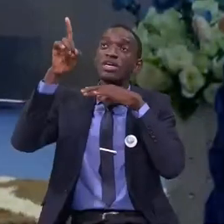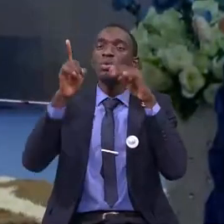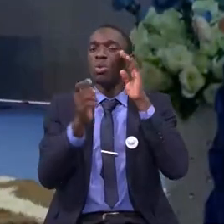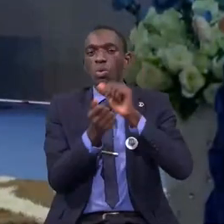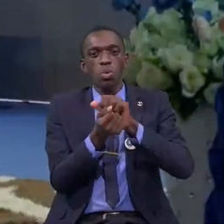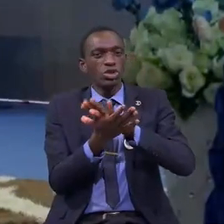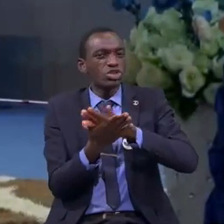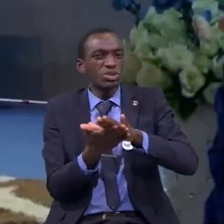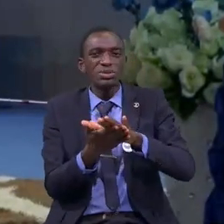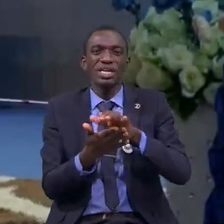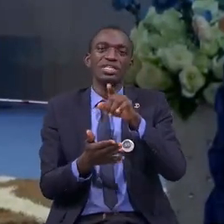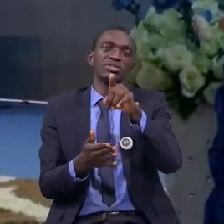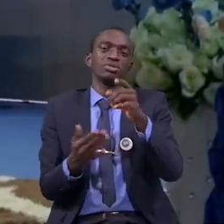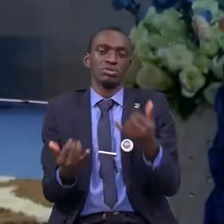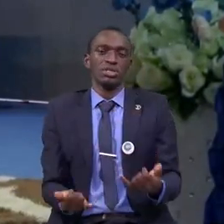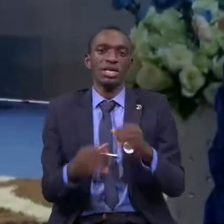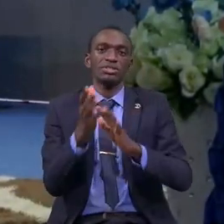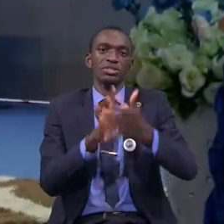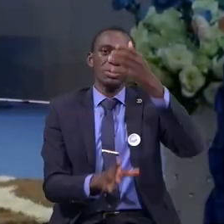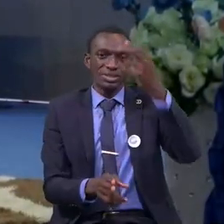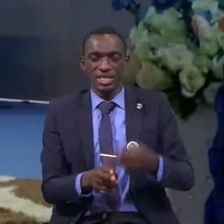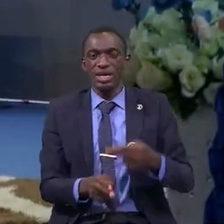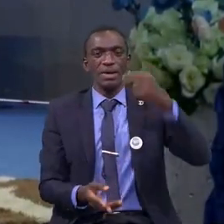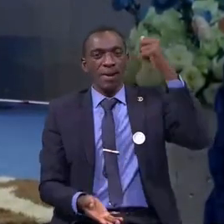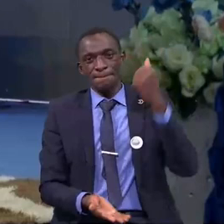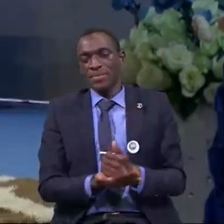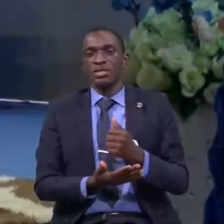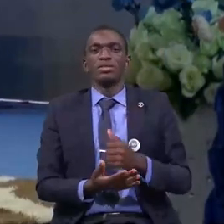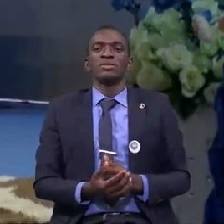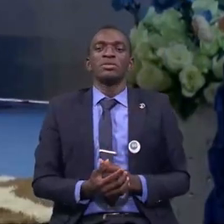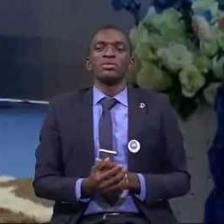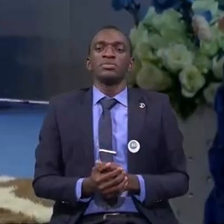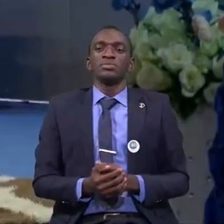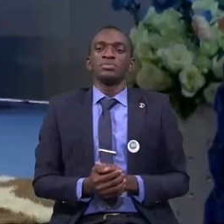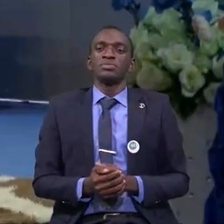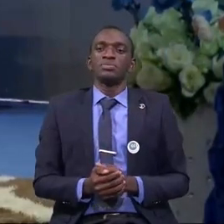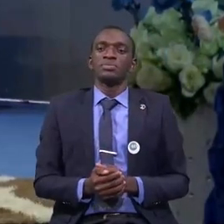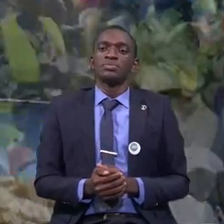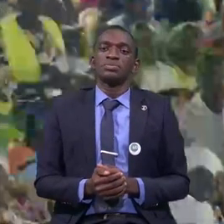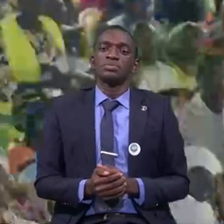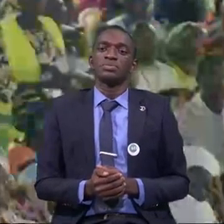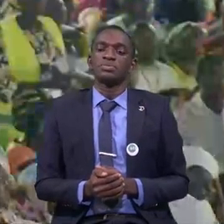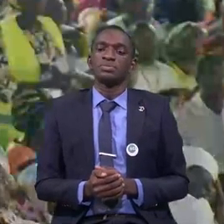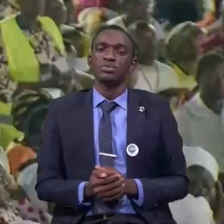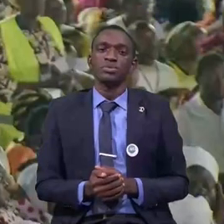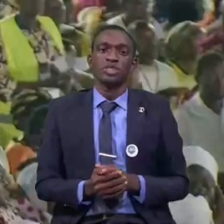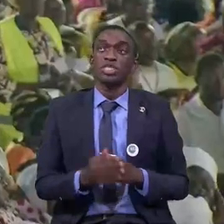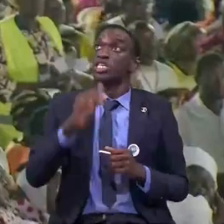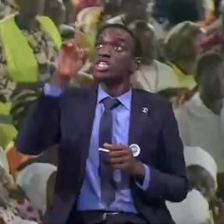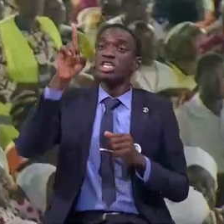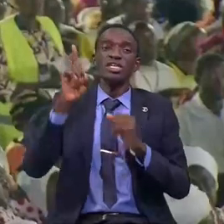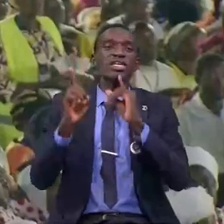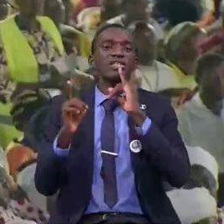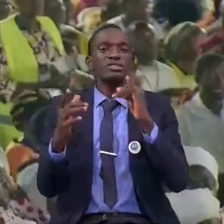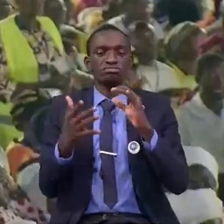Et tout péché que tu trimbalais partout, qui était comme un péché, une honte pour toi, que Dieu puisse t'en débarrasser aujourd'hui.